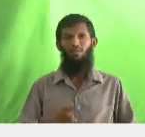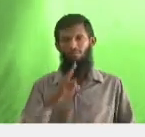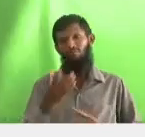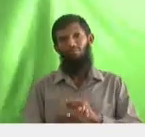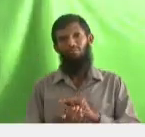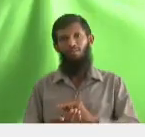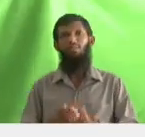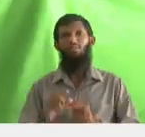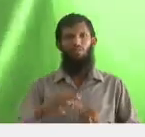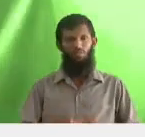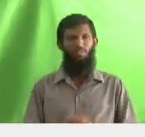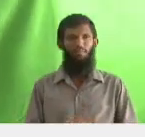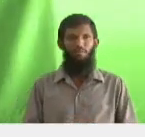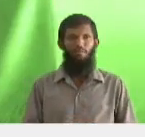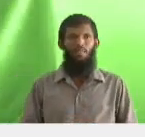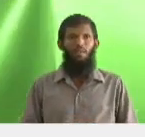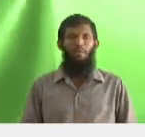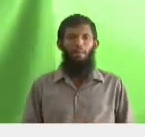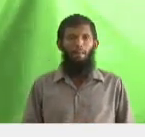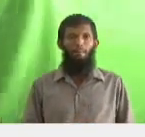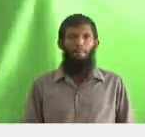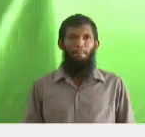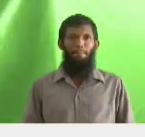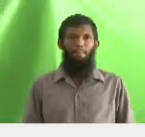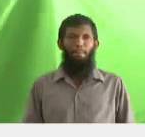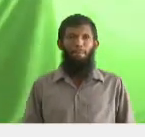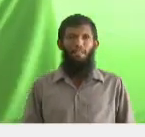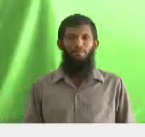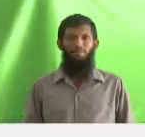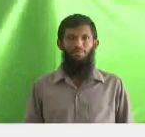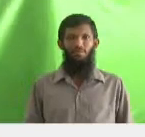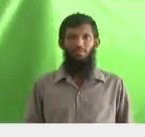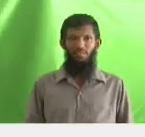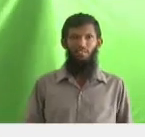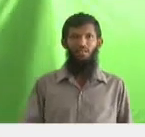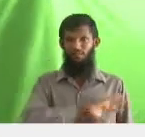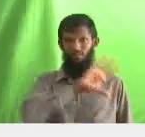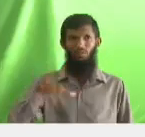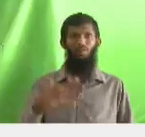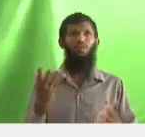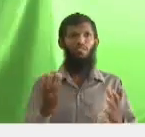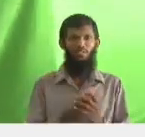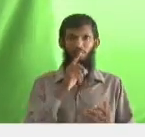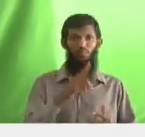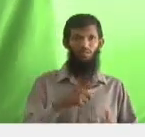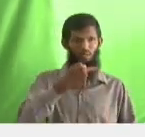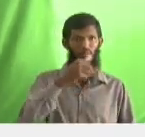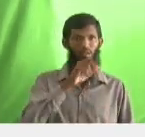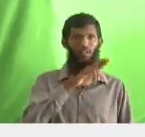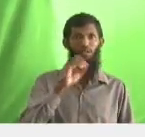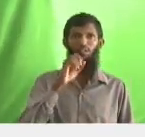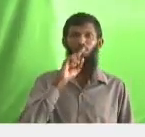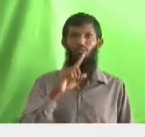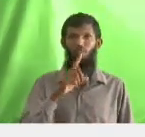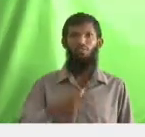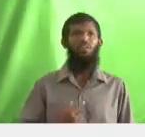أُوتِيتُهُ عَلَىٰ عِلْمٍ عِنْدِي. All this that I have, it's not Allah who gave it to me. It is